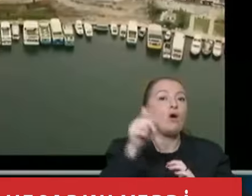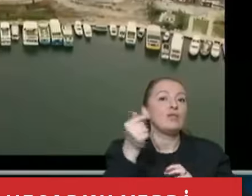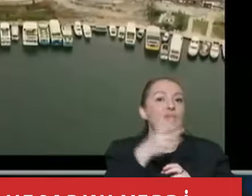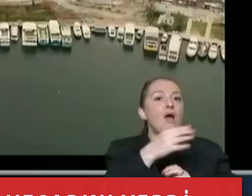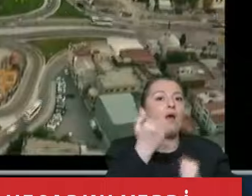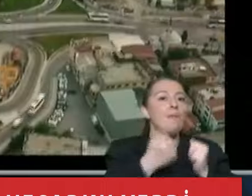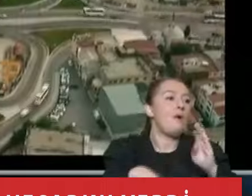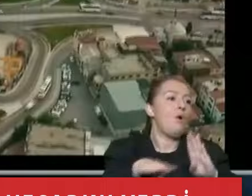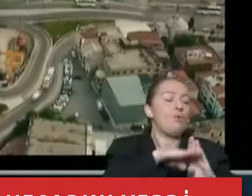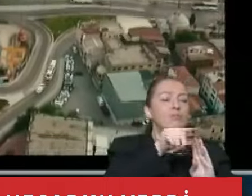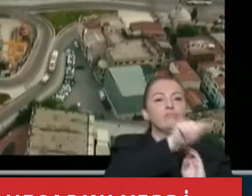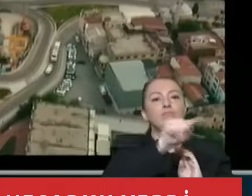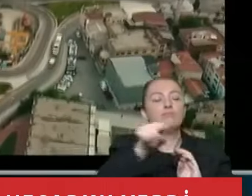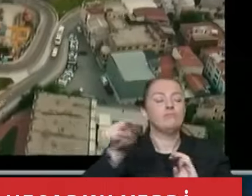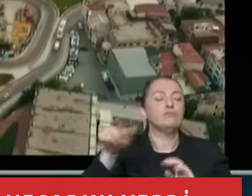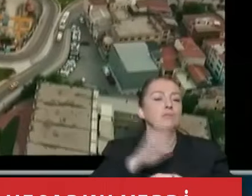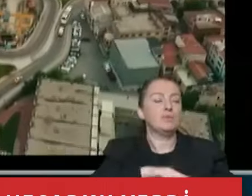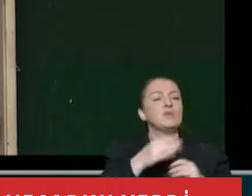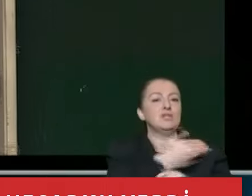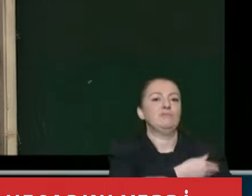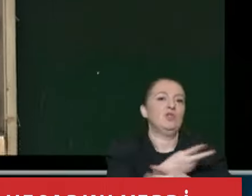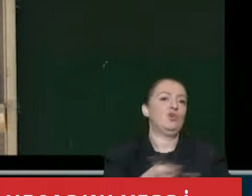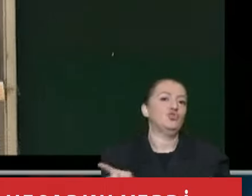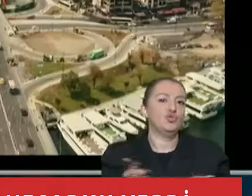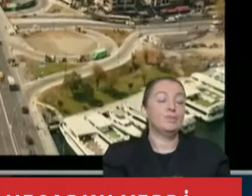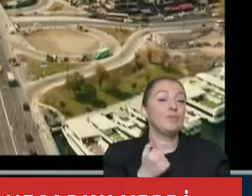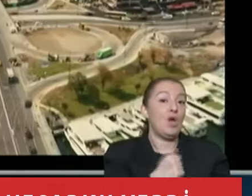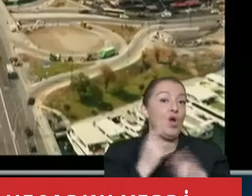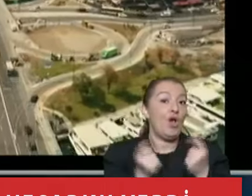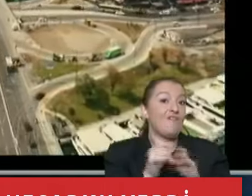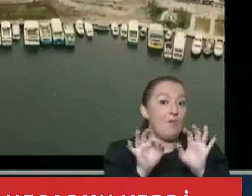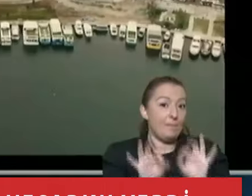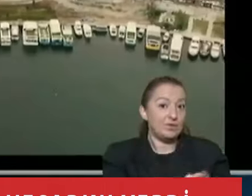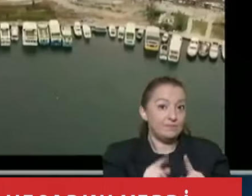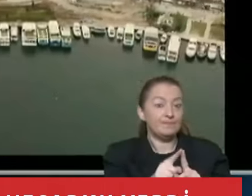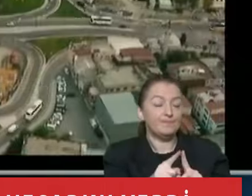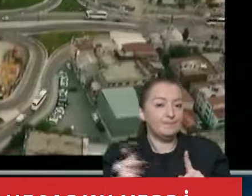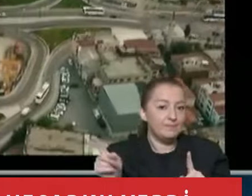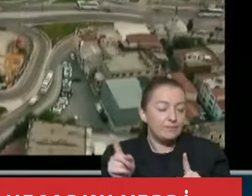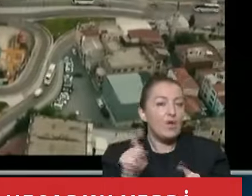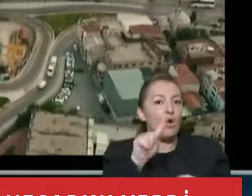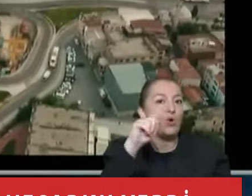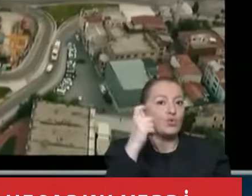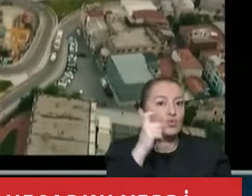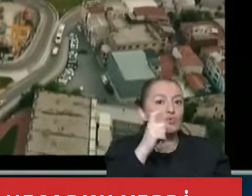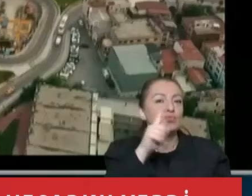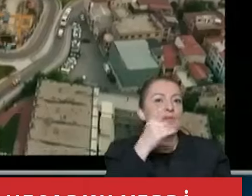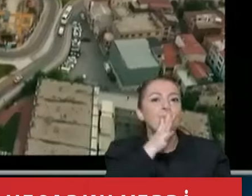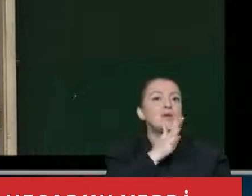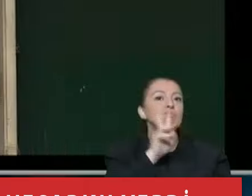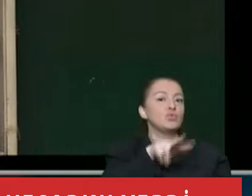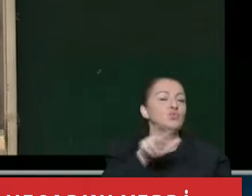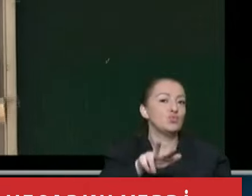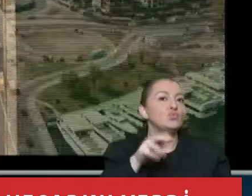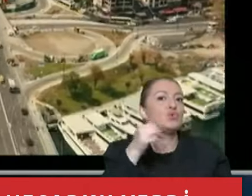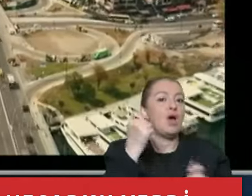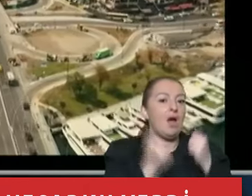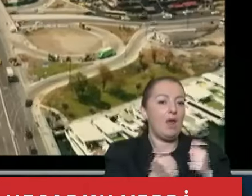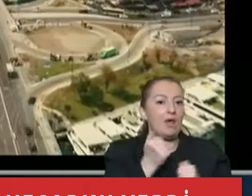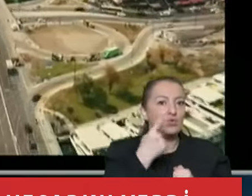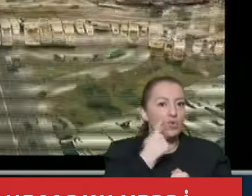yapımını tamamladık ve hizmete açtık göreve başladığımızdan bu yana 19.53 araç